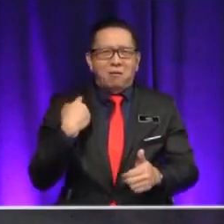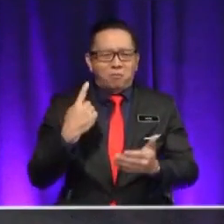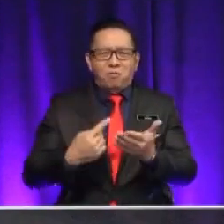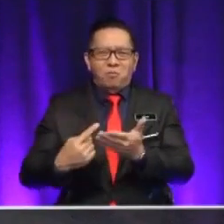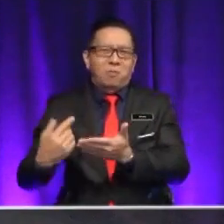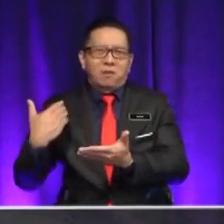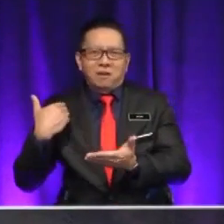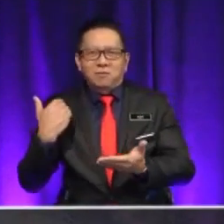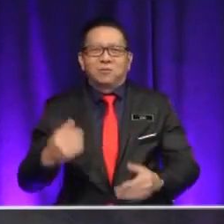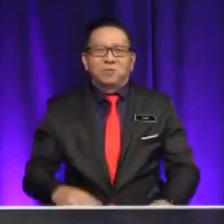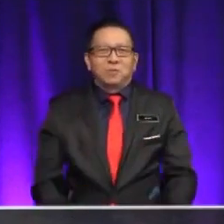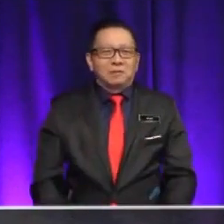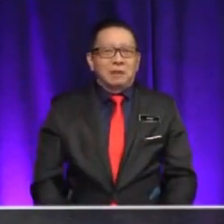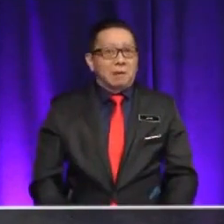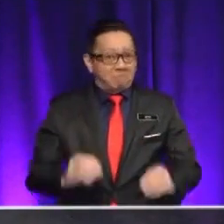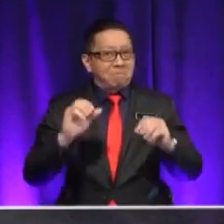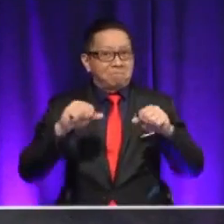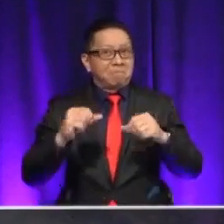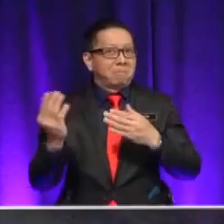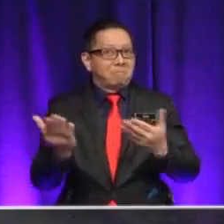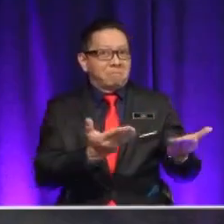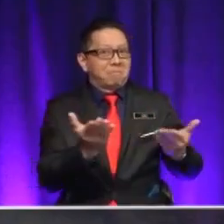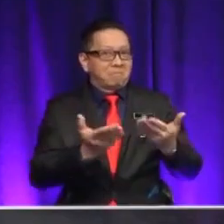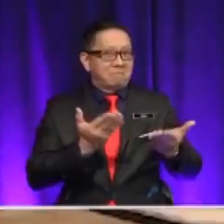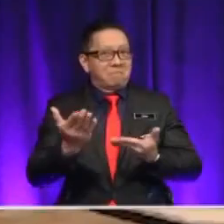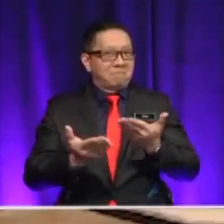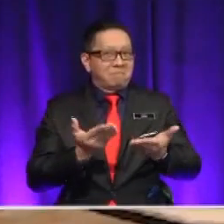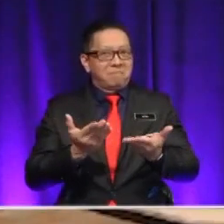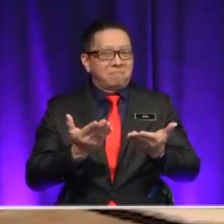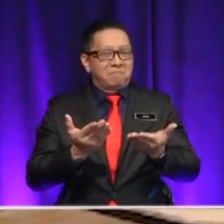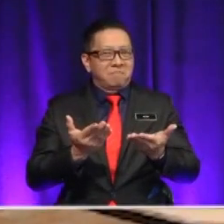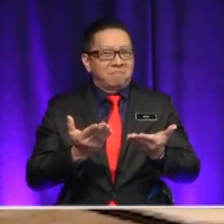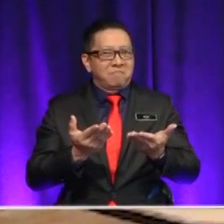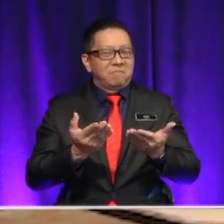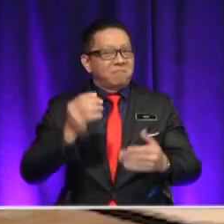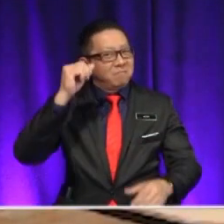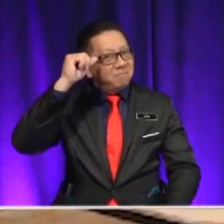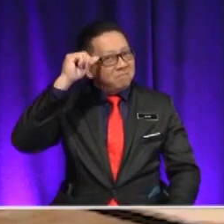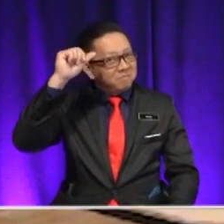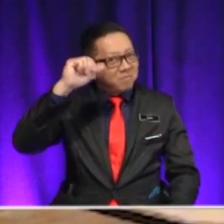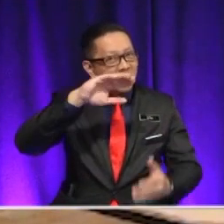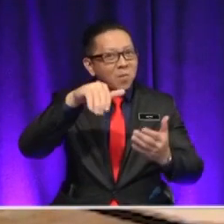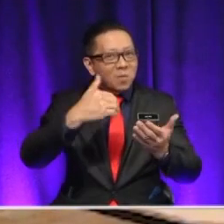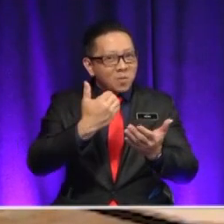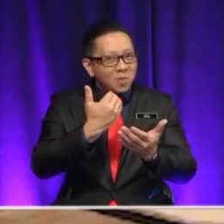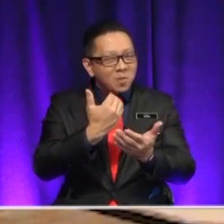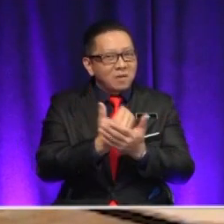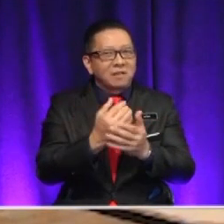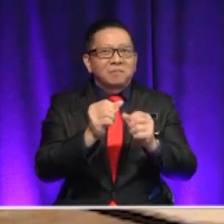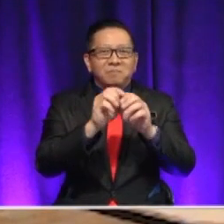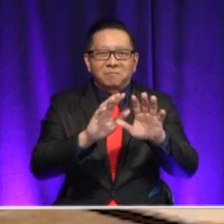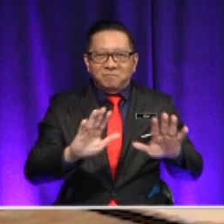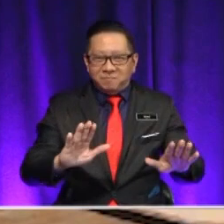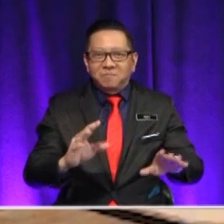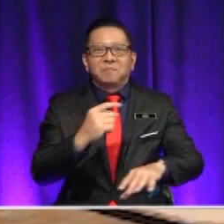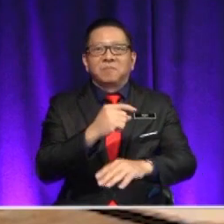Ya, betul okay. Mira. Boleh Cikgu Farah perkenalkan mereka? Okey, bismillahirrahmanirrahim. Assalamualaikum warahmatullahi wabarakatuh dan selamat sejahtera. Okey, hari